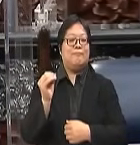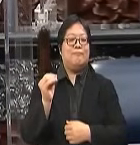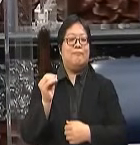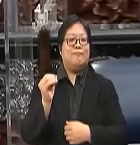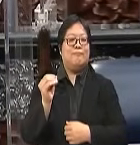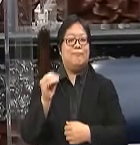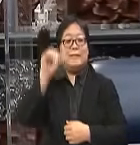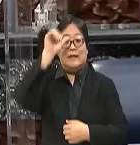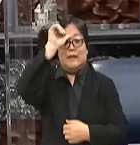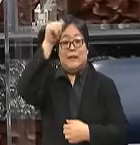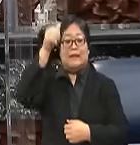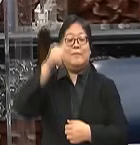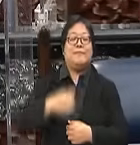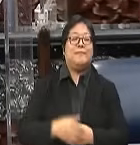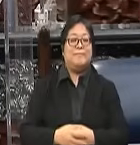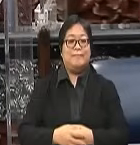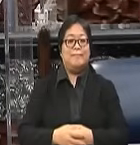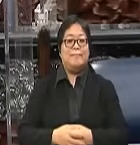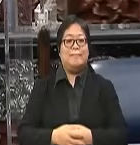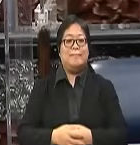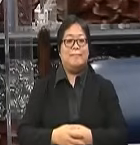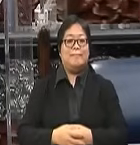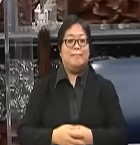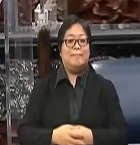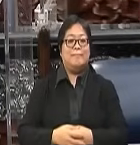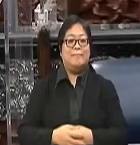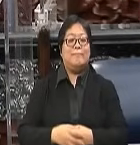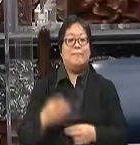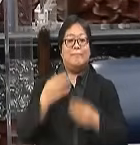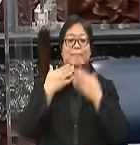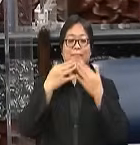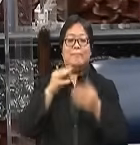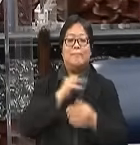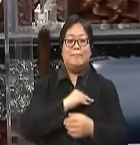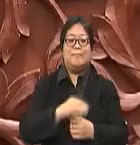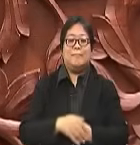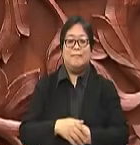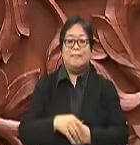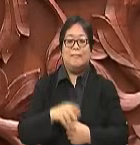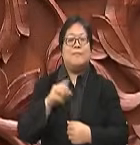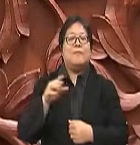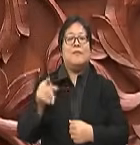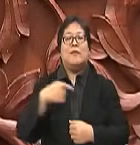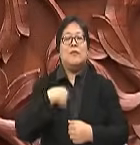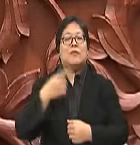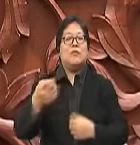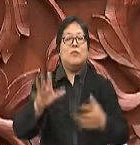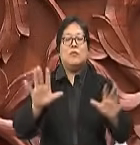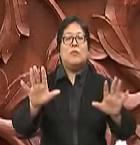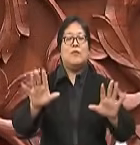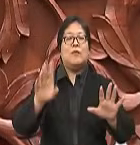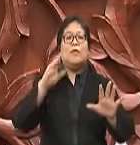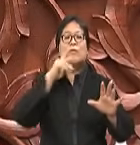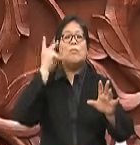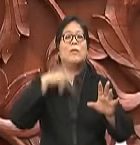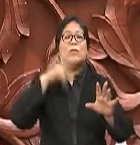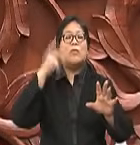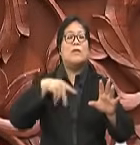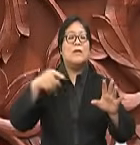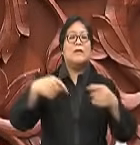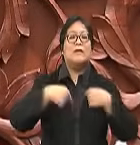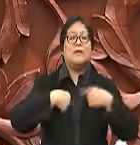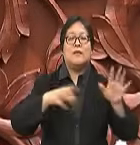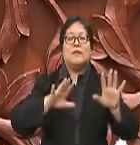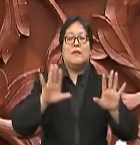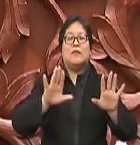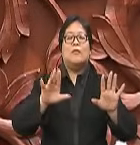India DP India barat recently sebenarnya jemput sini